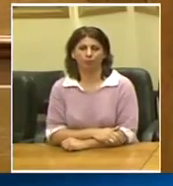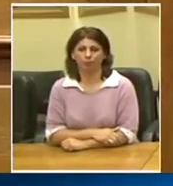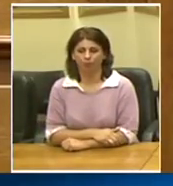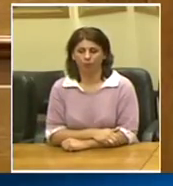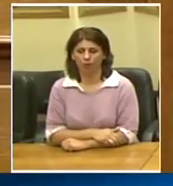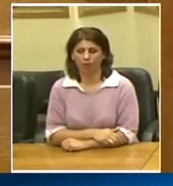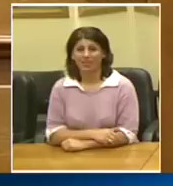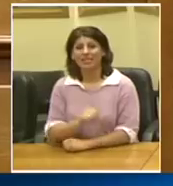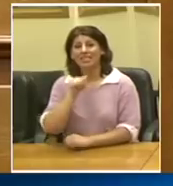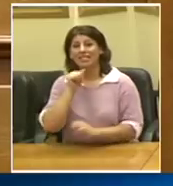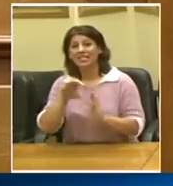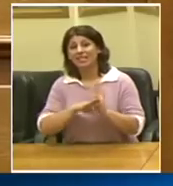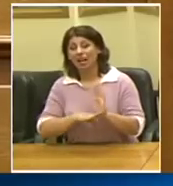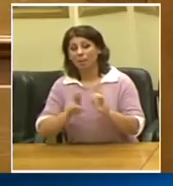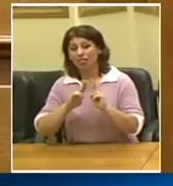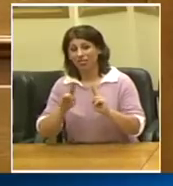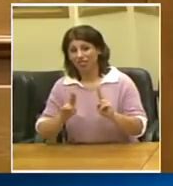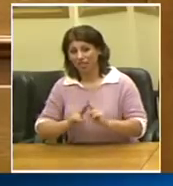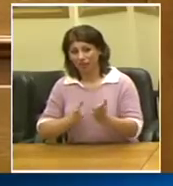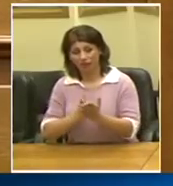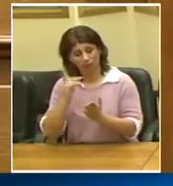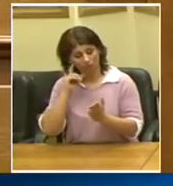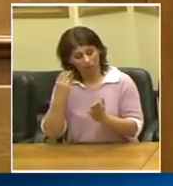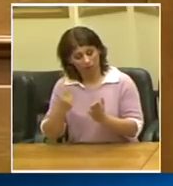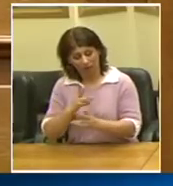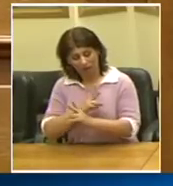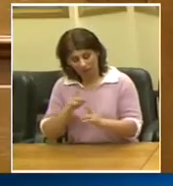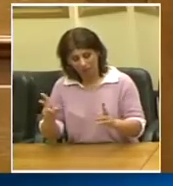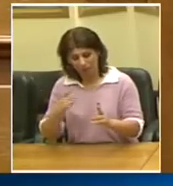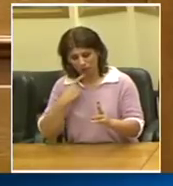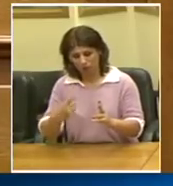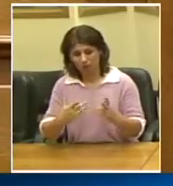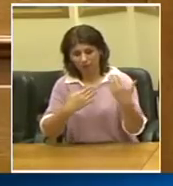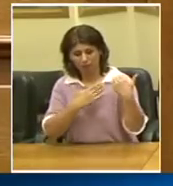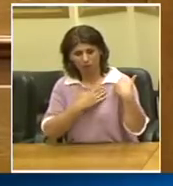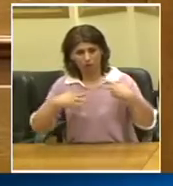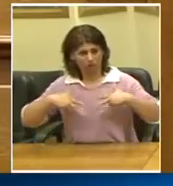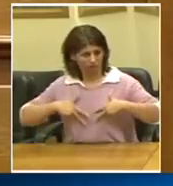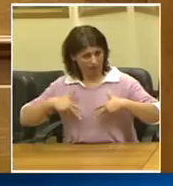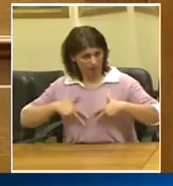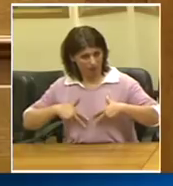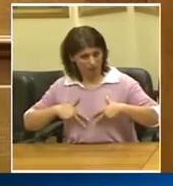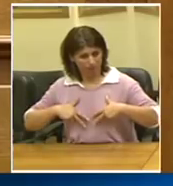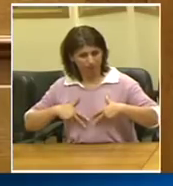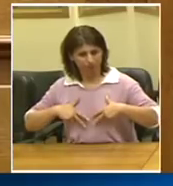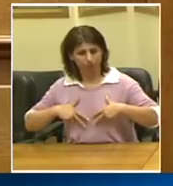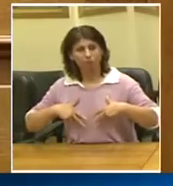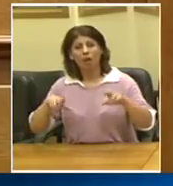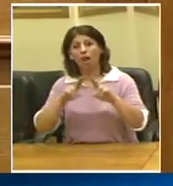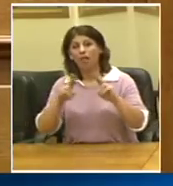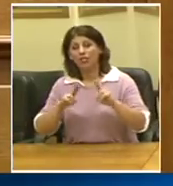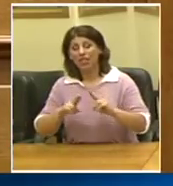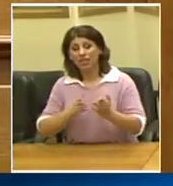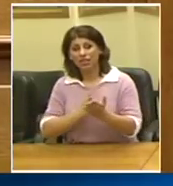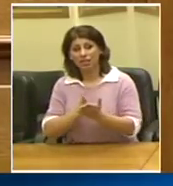Το Σύνταγμα και το Διεθνές Δίκαιο γνωρίζετε πάρα πολύ καλά ότι ορίζει σαφώς τις αρμοδιότητες της κυβέρνησης. Το Διεθνές Δίκαιο